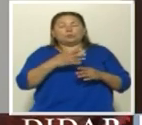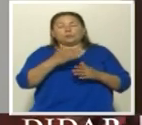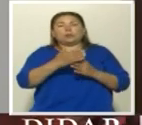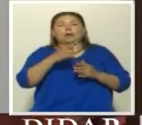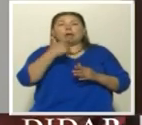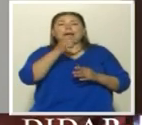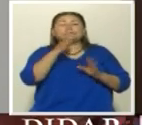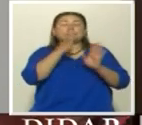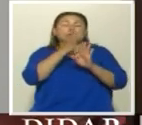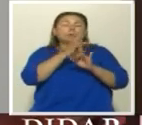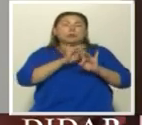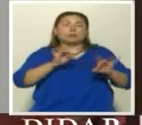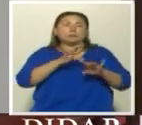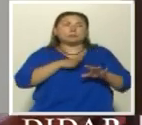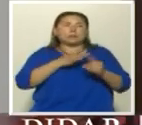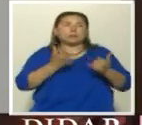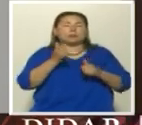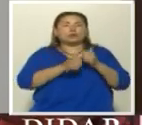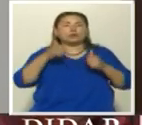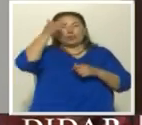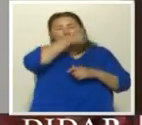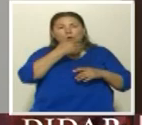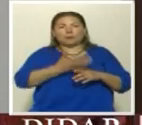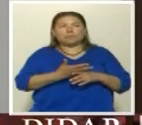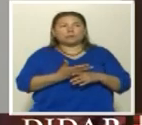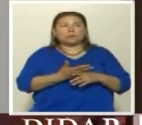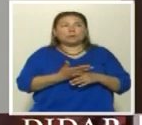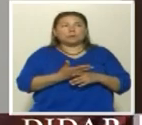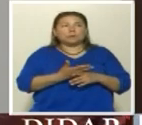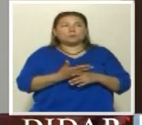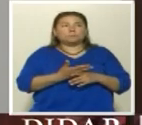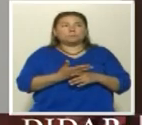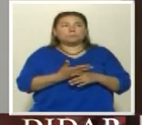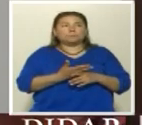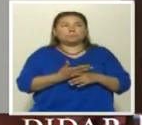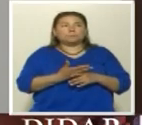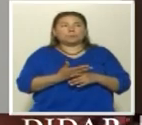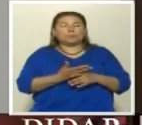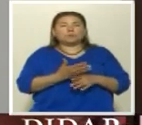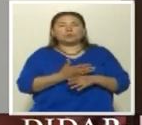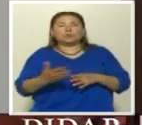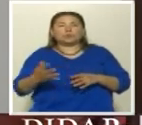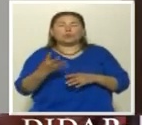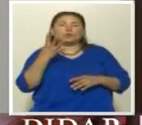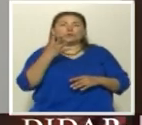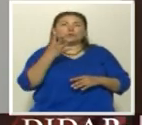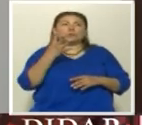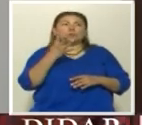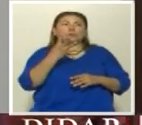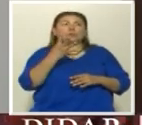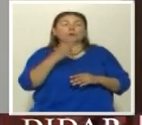Қазгидромет айтып отыр. Ендеше жыл жарымның ішінде ол сол соңғы 400 жылдың